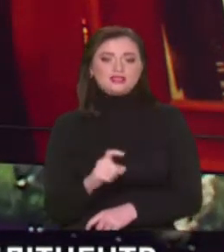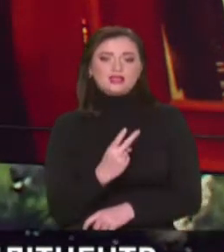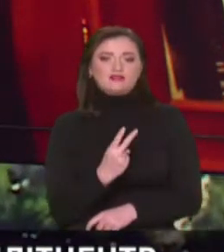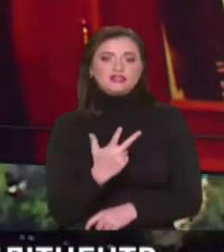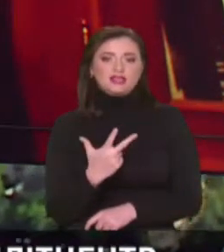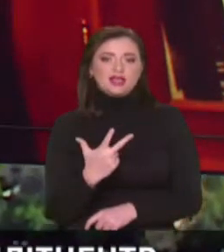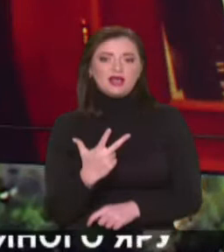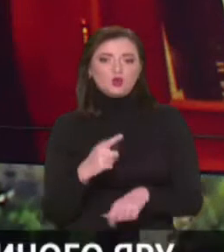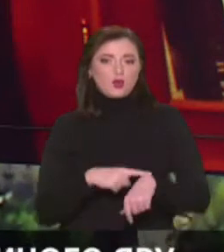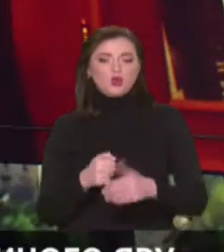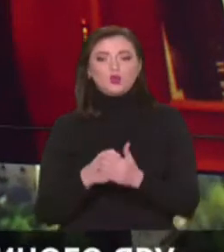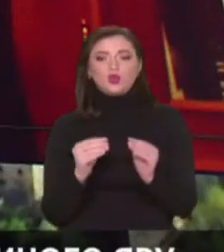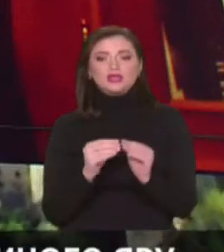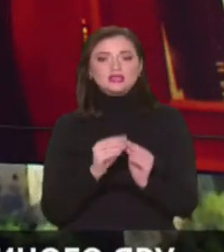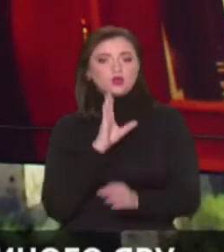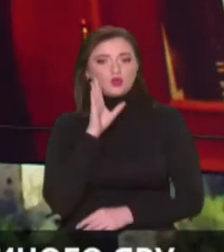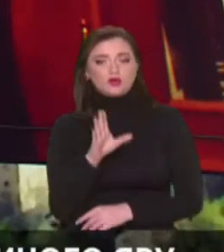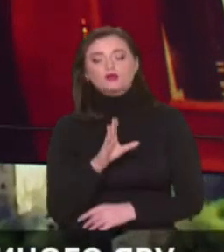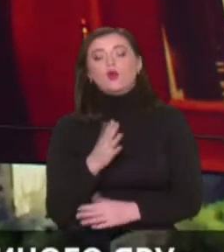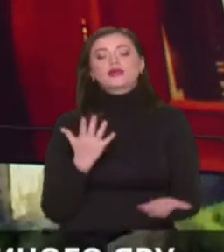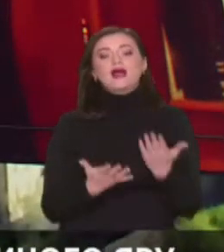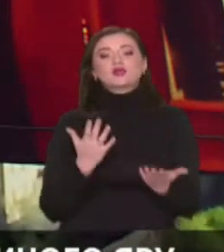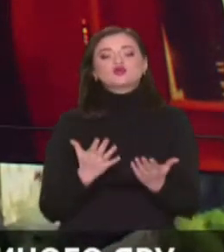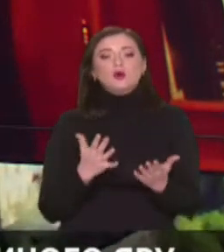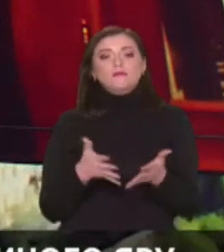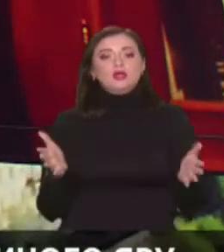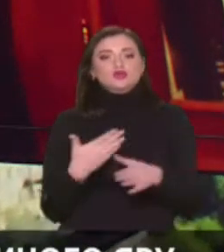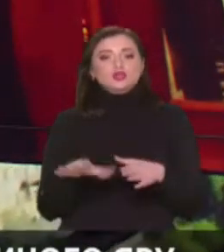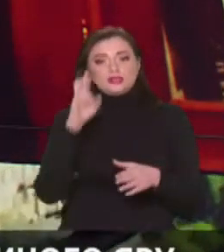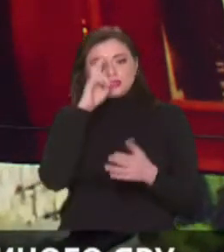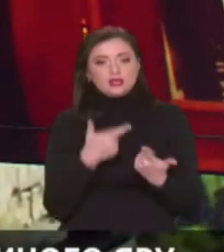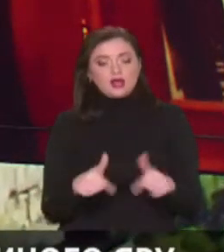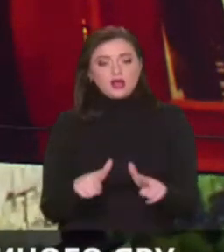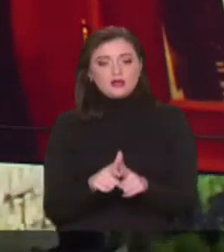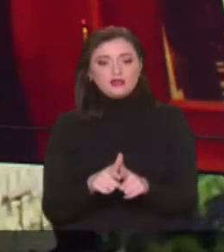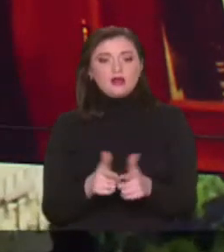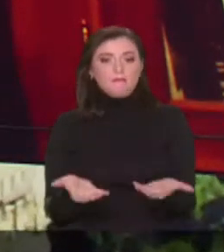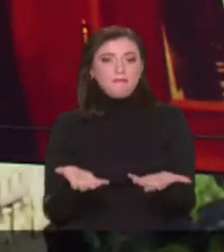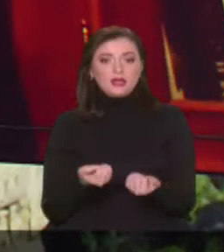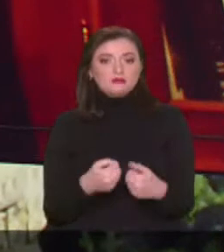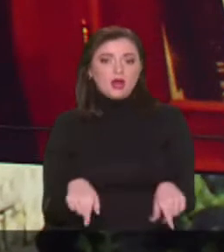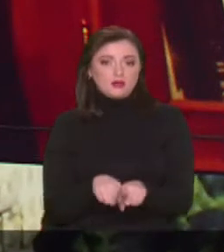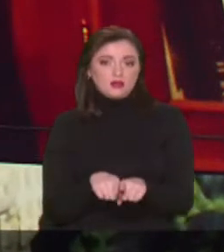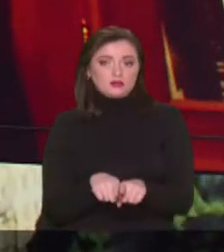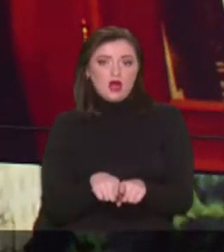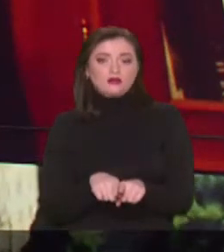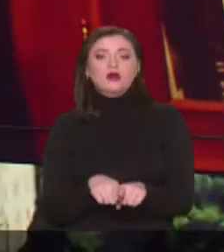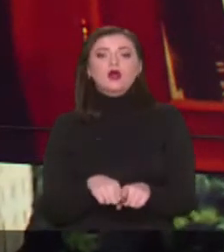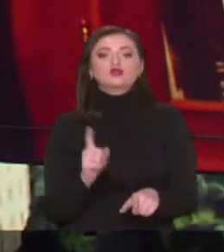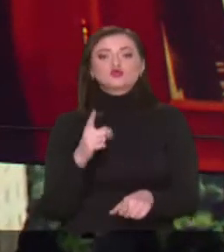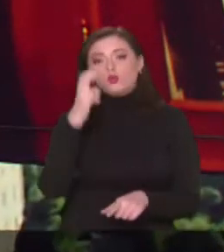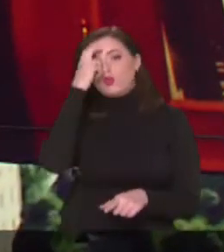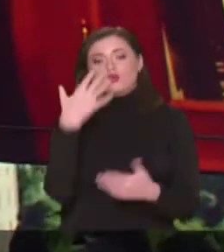23 до 10 години. І якщо вже більша частина країни прийняла таку норму, чому у Києві